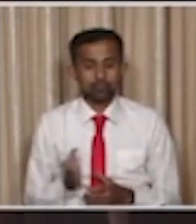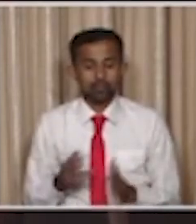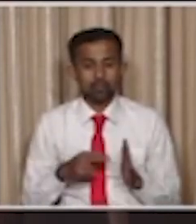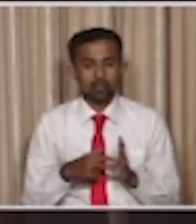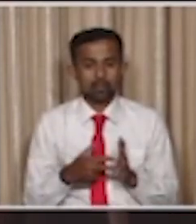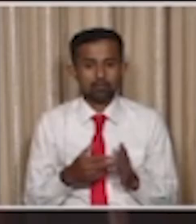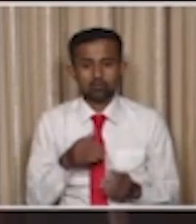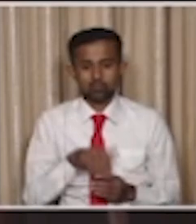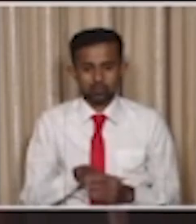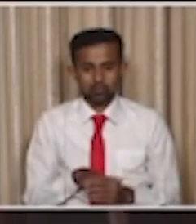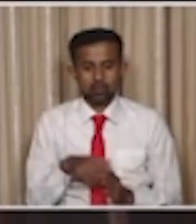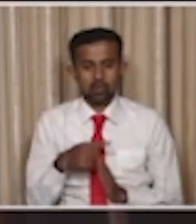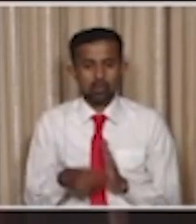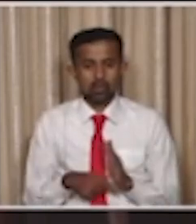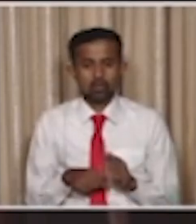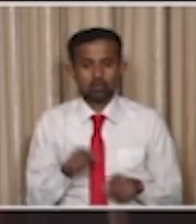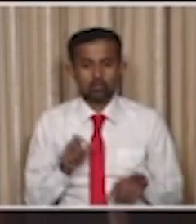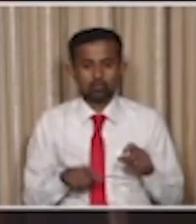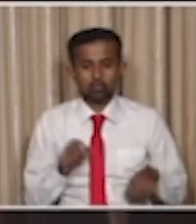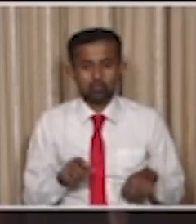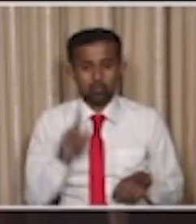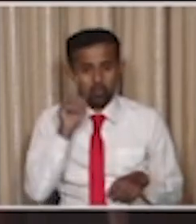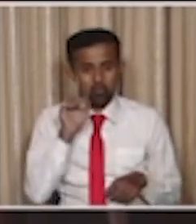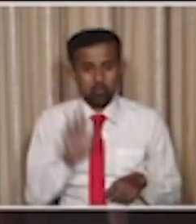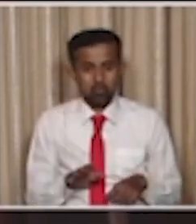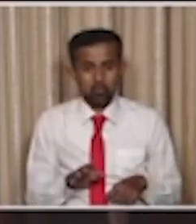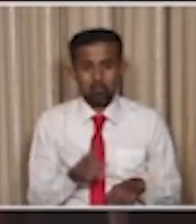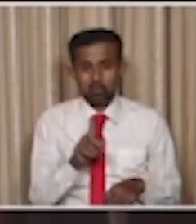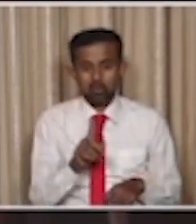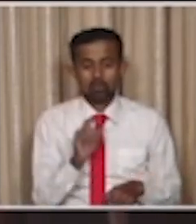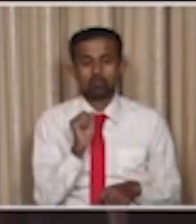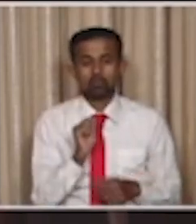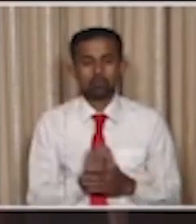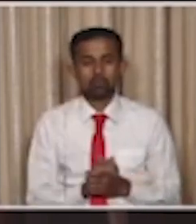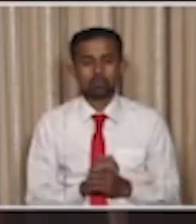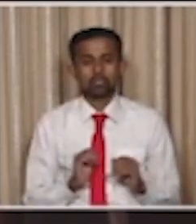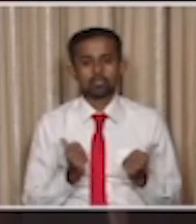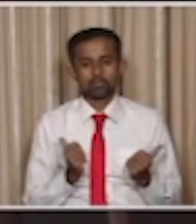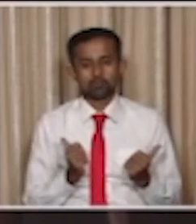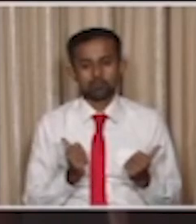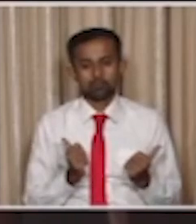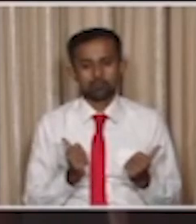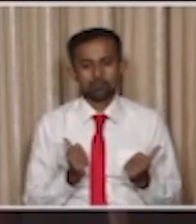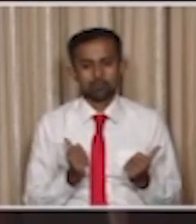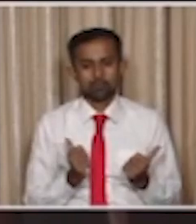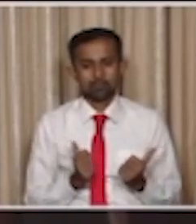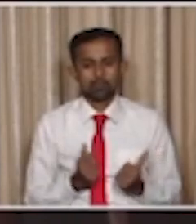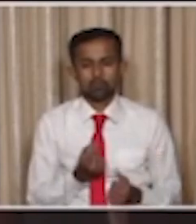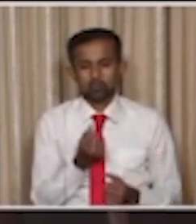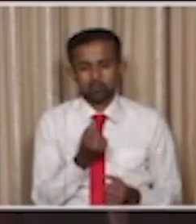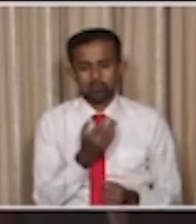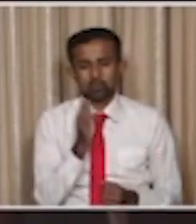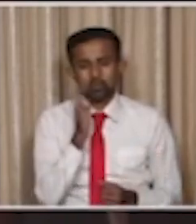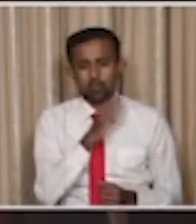අයවැය තුලින් රටේ ජනතාව බලාපොරොත්තු වුණේ එකම දේ තමයි ජීවත් වෙන්න ඒ පොඩි හුස්ම ටිකක්